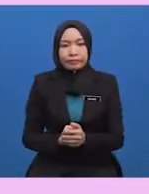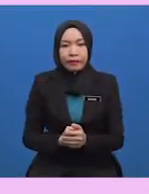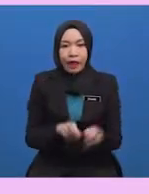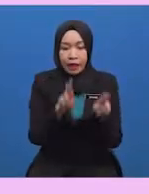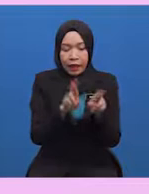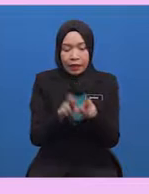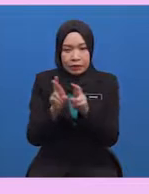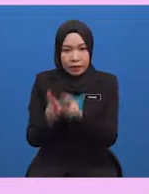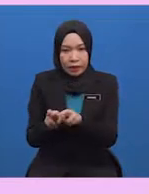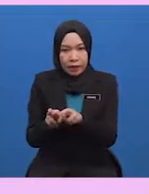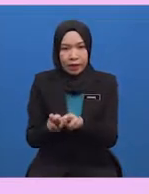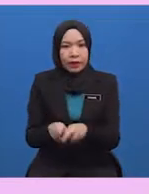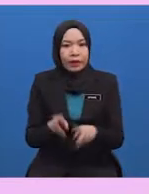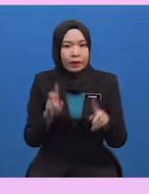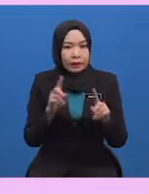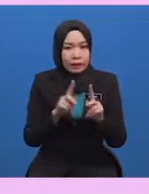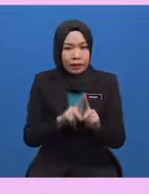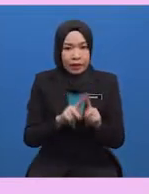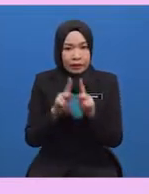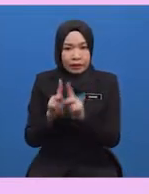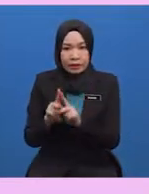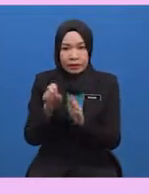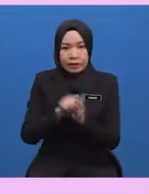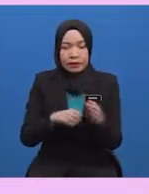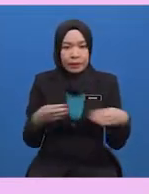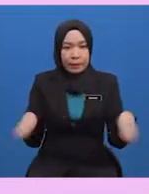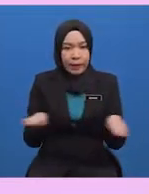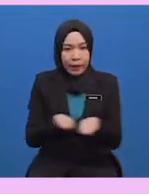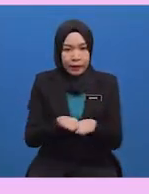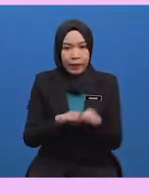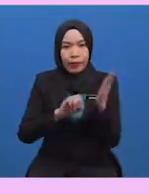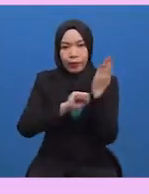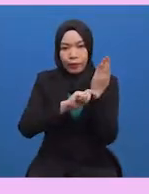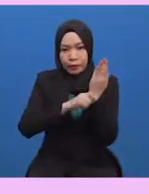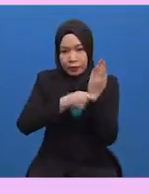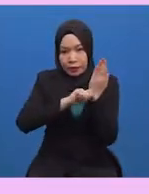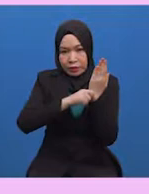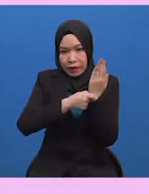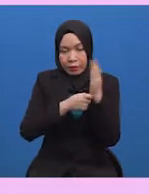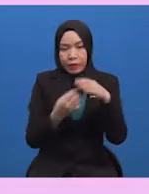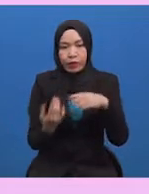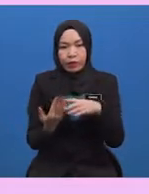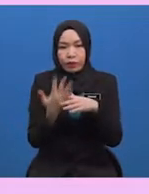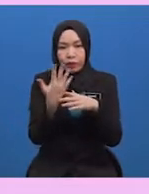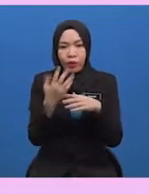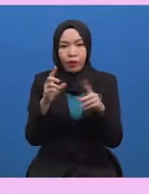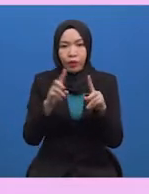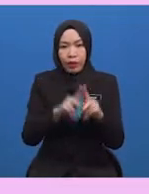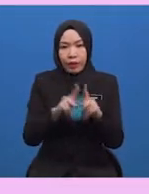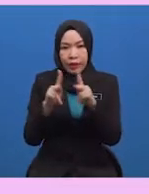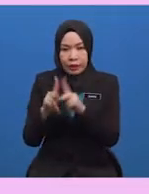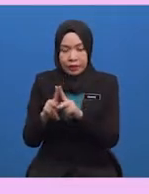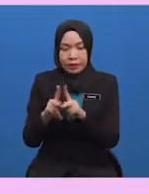pusat pertumbuhan desa. Hal ini dapat dilakukan dengan meningkatkan peranan